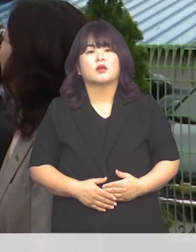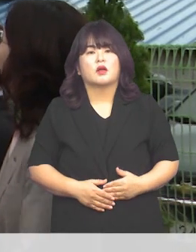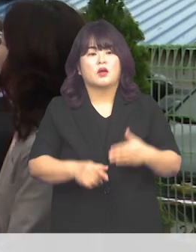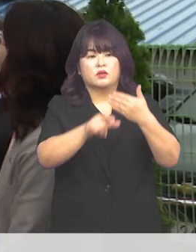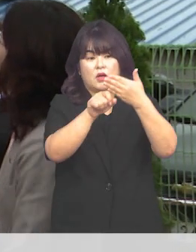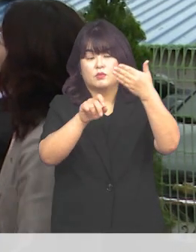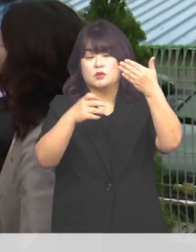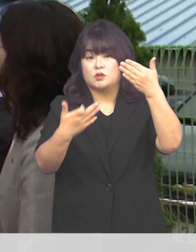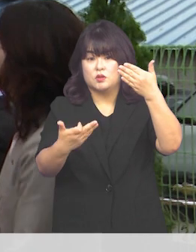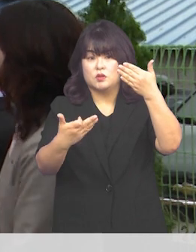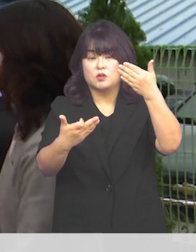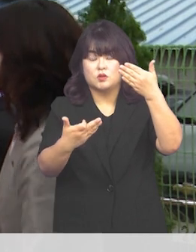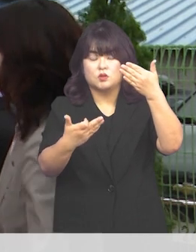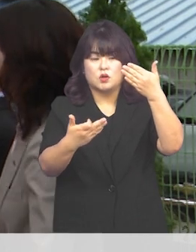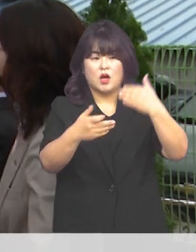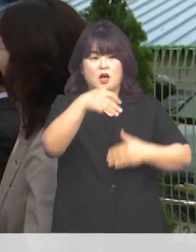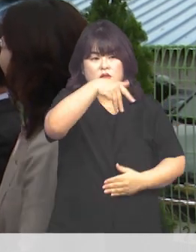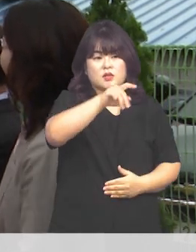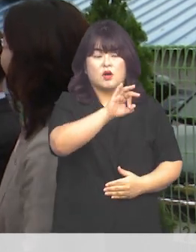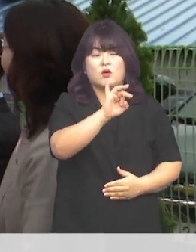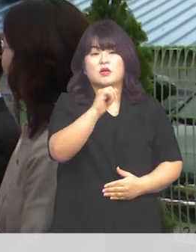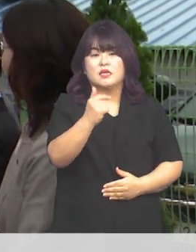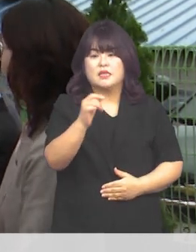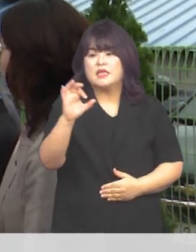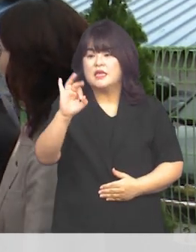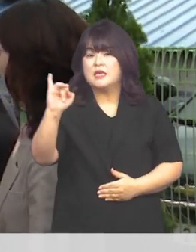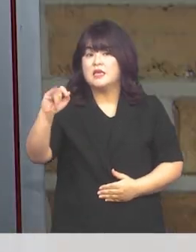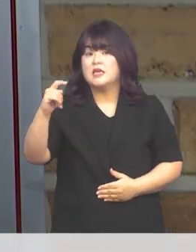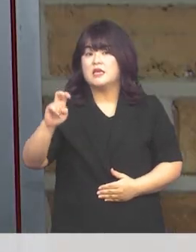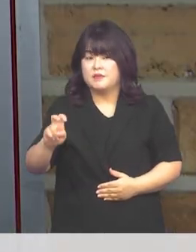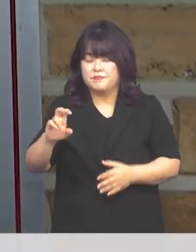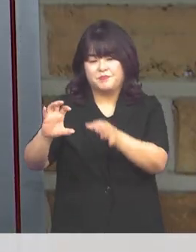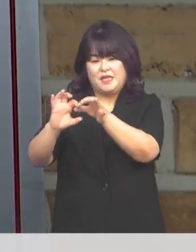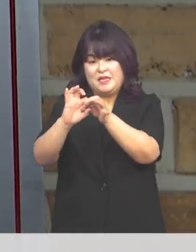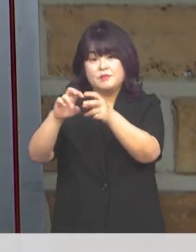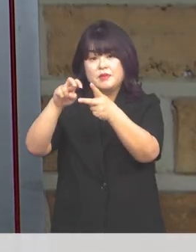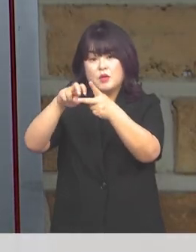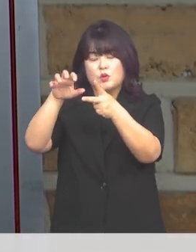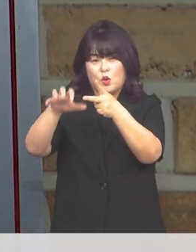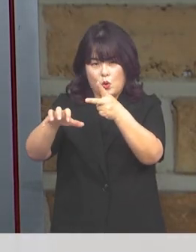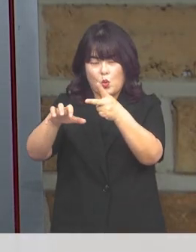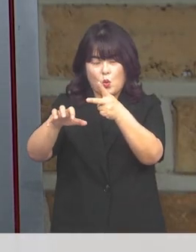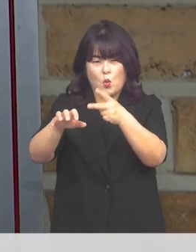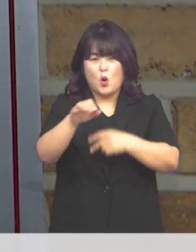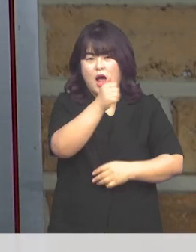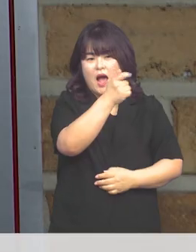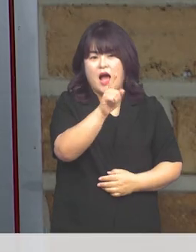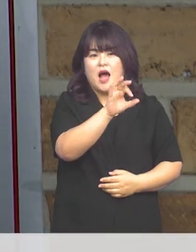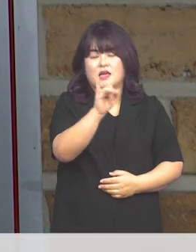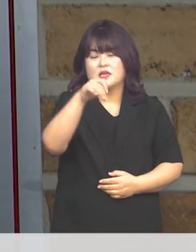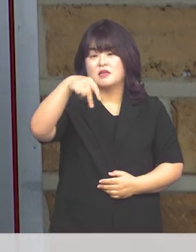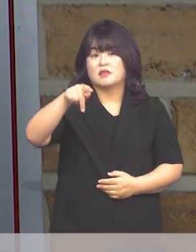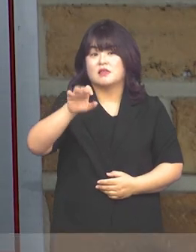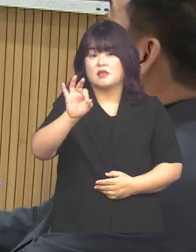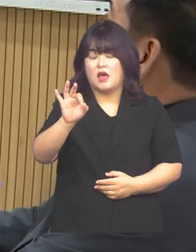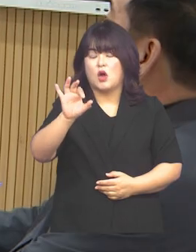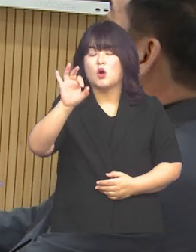용인특례시는 지난 19일 처인구 원산면에 위치한 이음센터에 문화공간 플랫폼 하이세움을